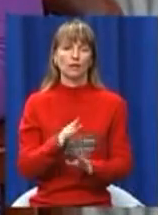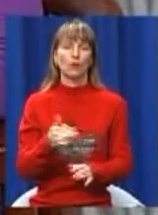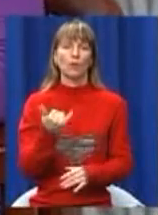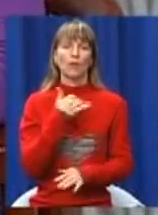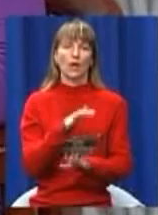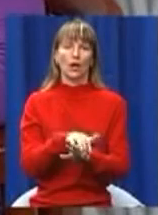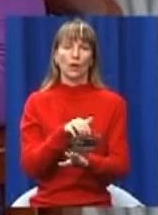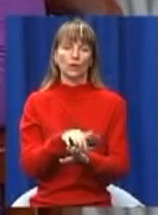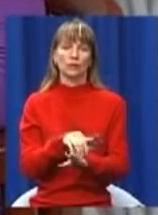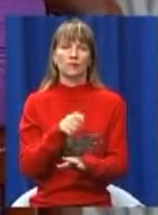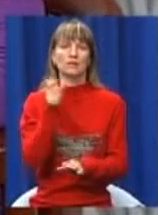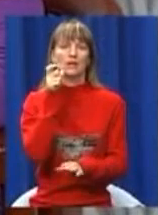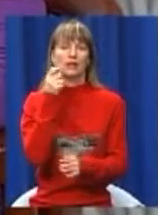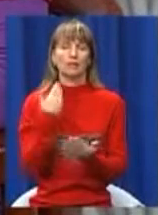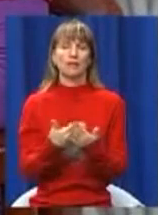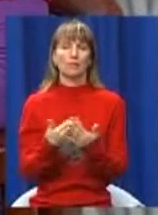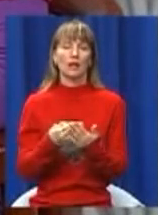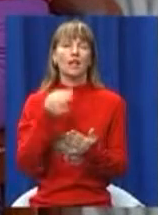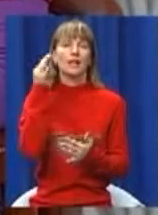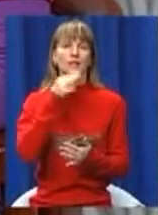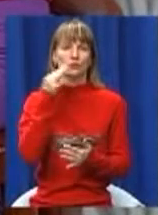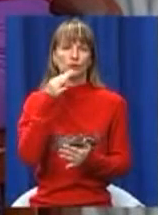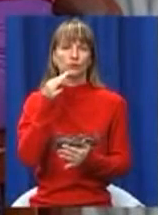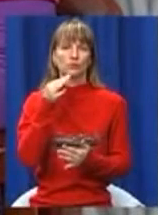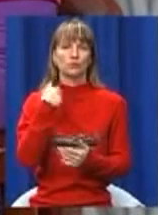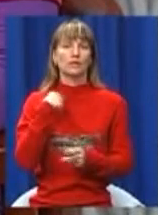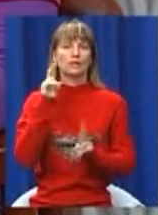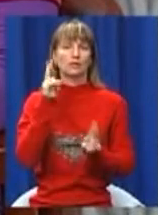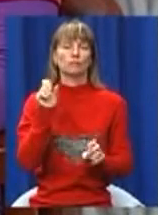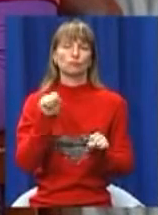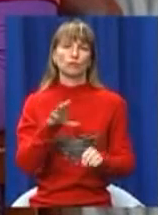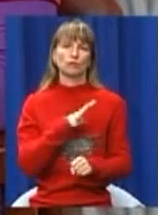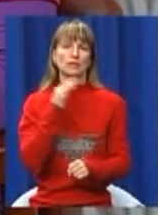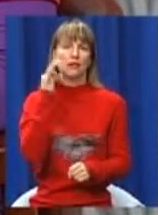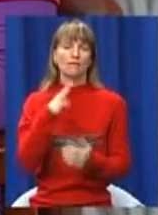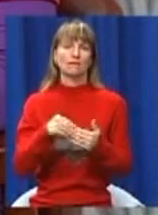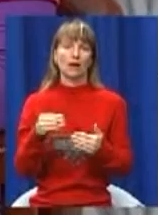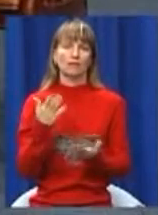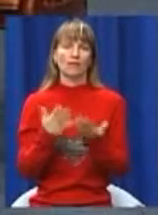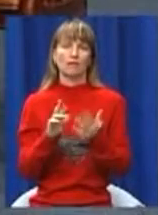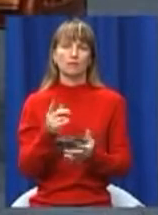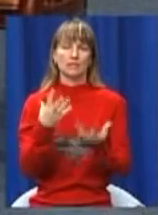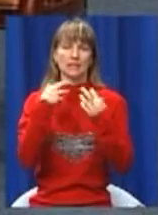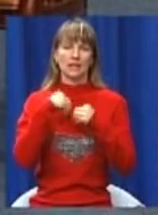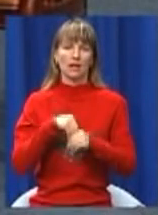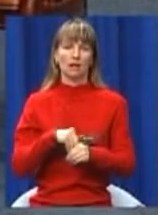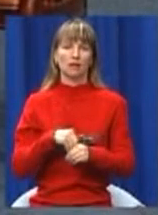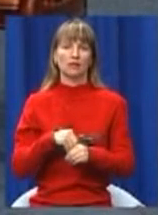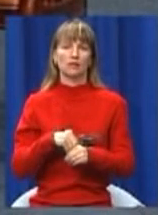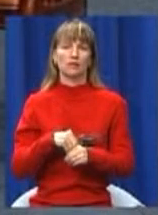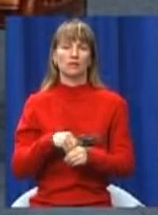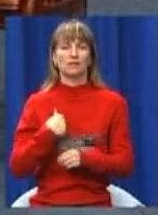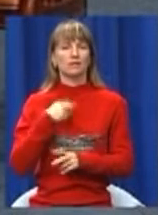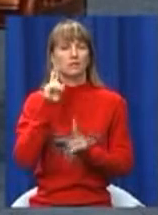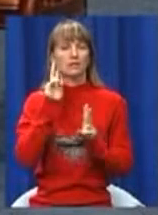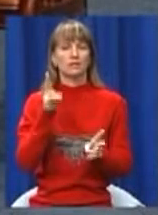мене котик, він цукерки, наприклад, він ласує. Не знаю, можливо, цукрову вату, напевно, б їв. Я не знаю, я